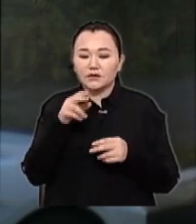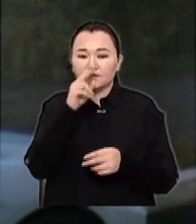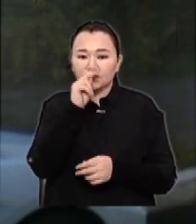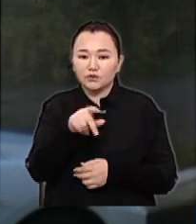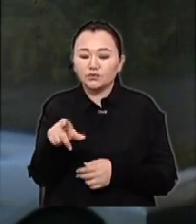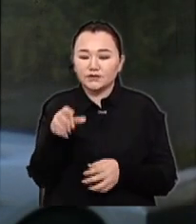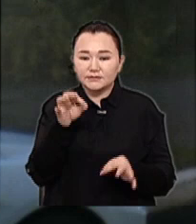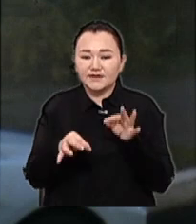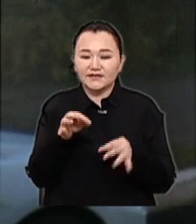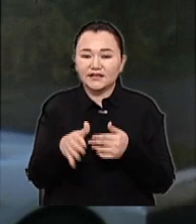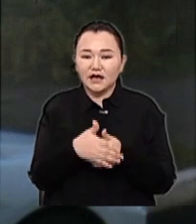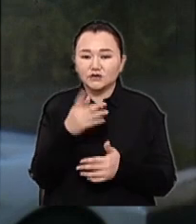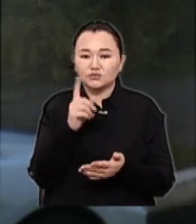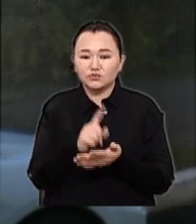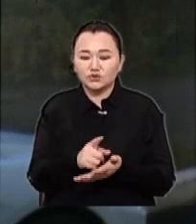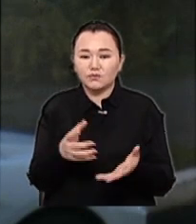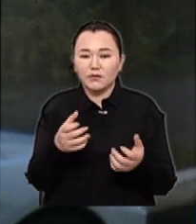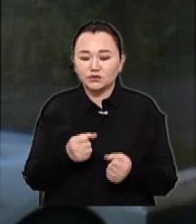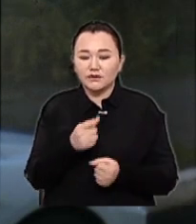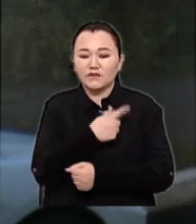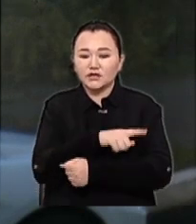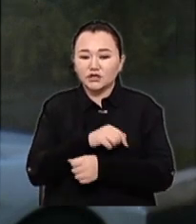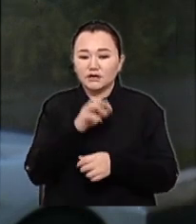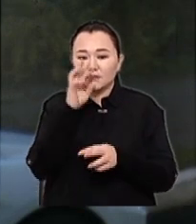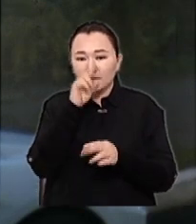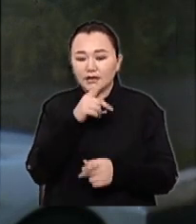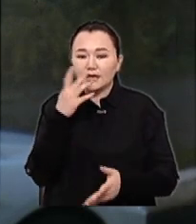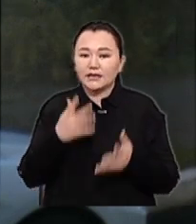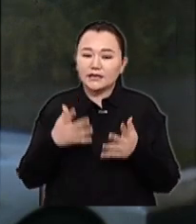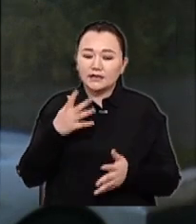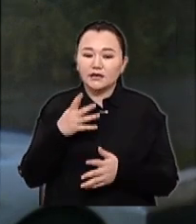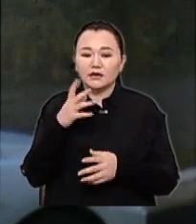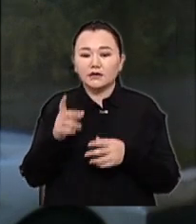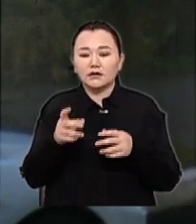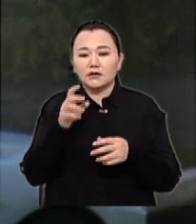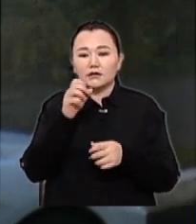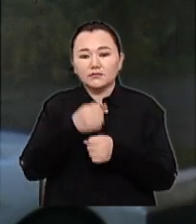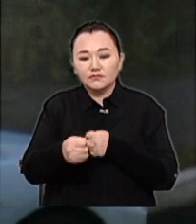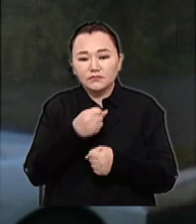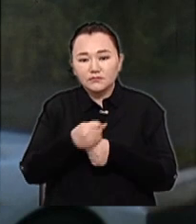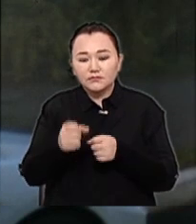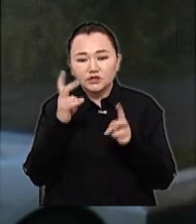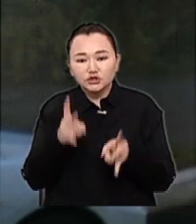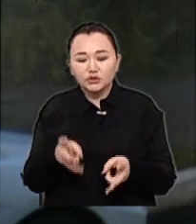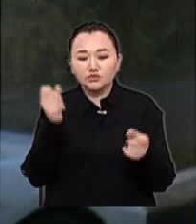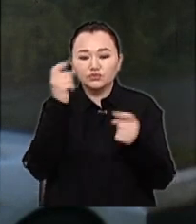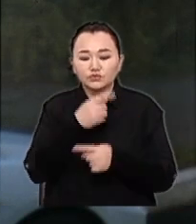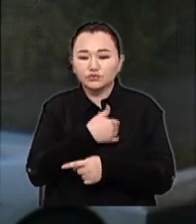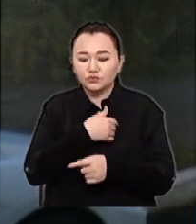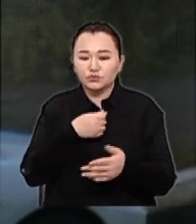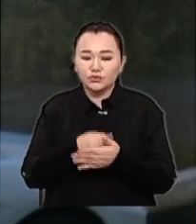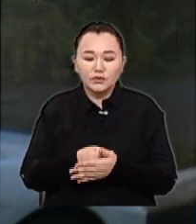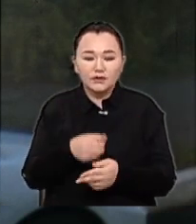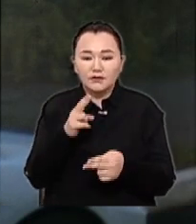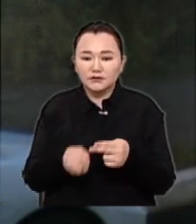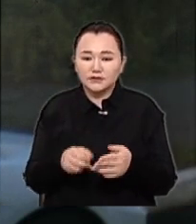кінәлілер әділ жазасын алсын деп отыр. Ақ халаттылар жіберген қателік пе, әлде әлімжеттіктің құрбанына айналды ма, соны білу үшін соңына